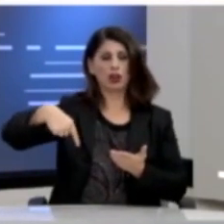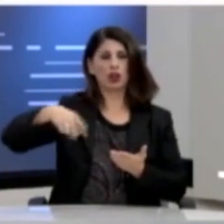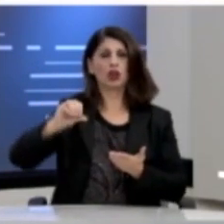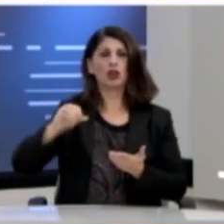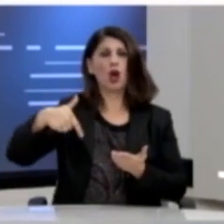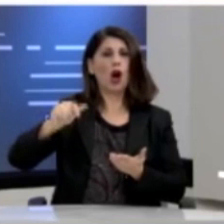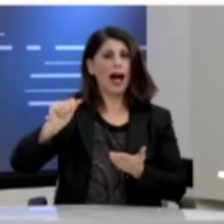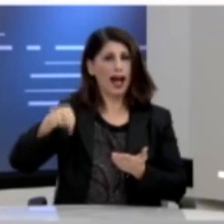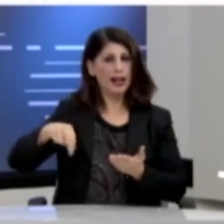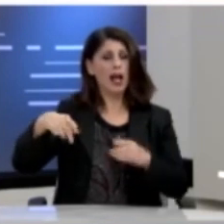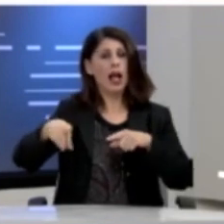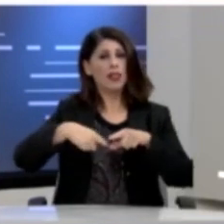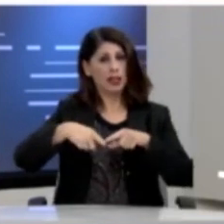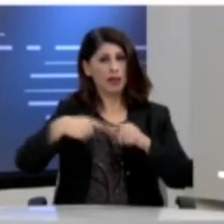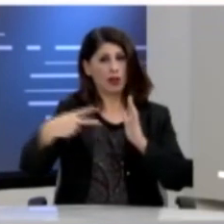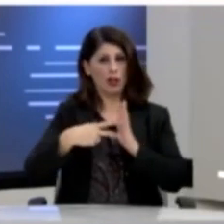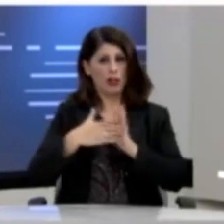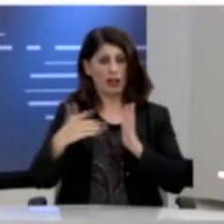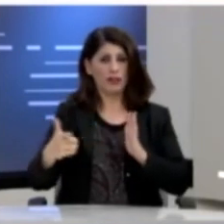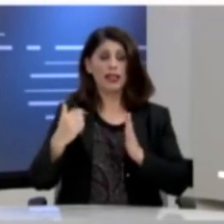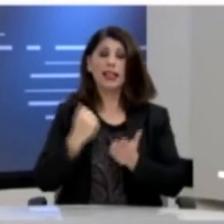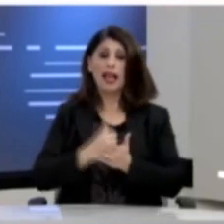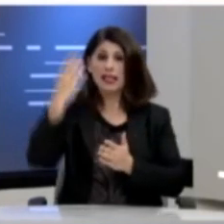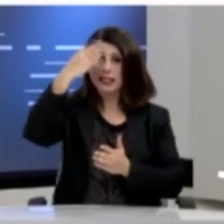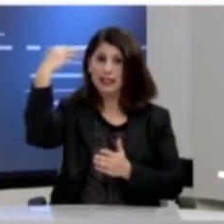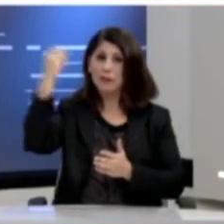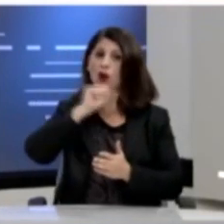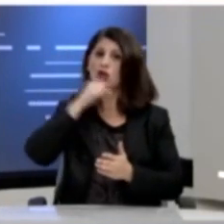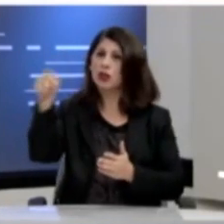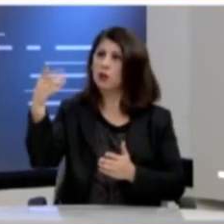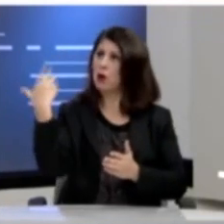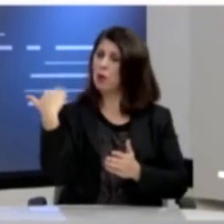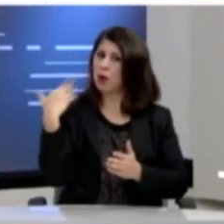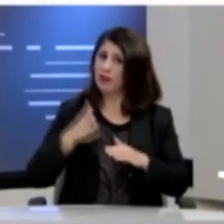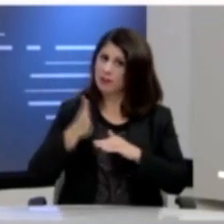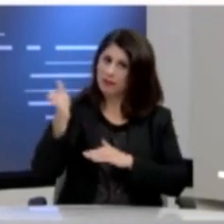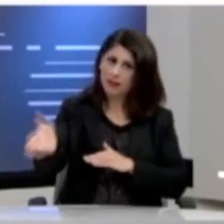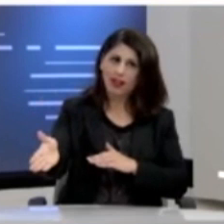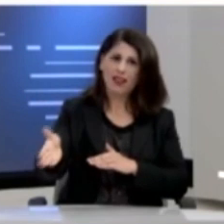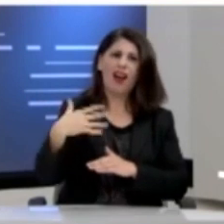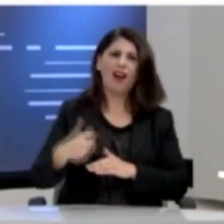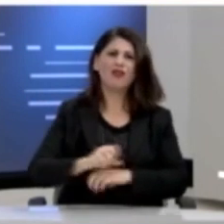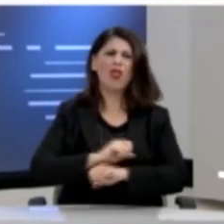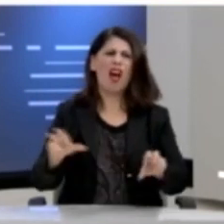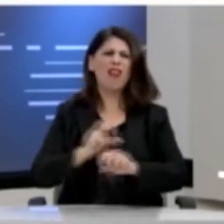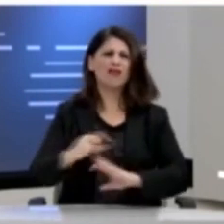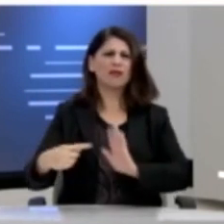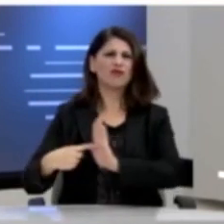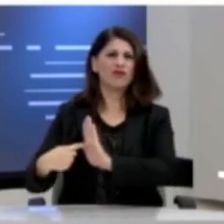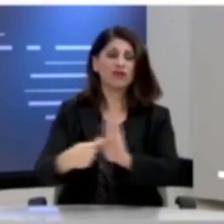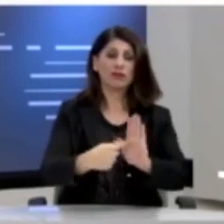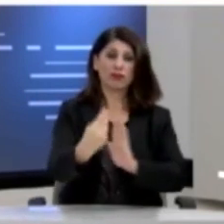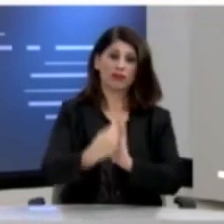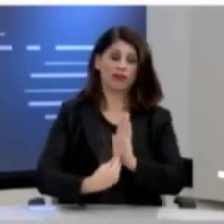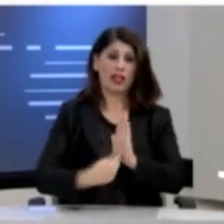2017 και τον Τσίπρα στην Κωνσταντινούπολη μόλις προχτές διαφημίστηκαν πάρα πολύ. Οι